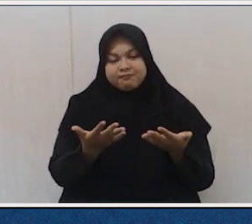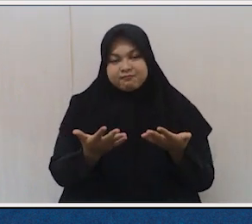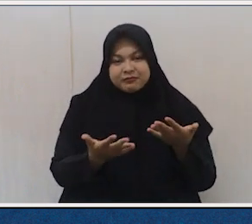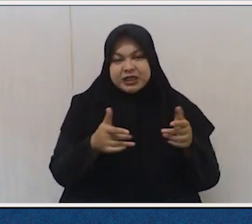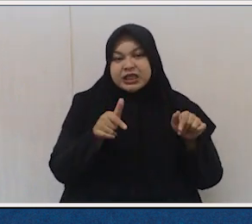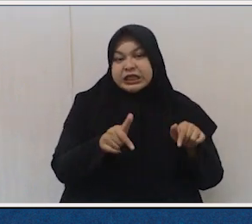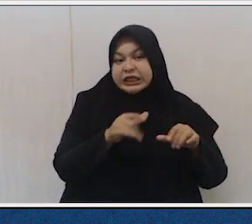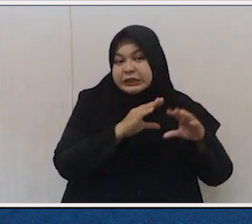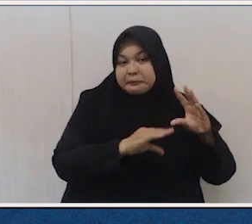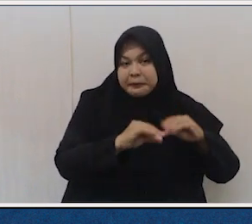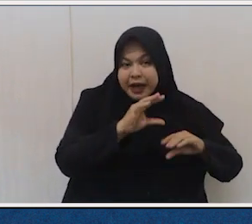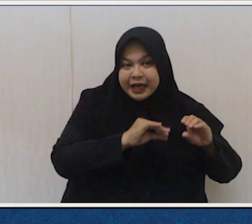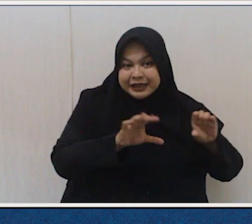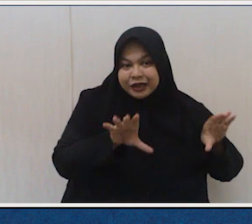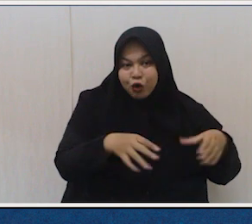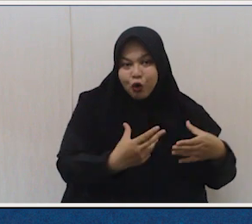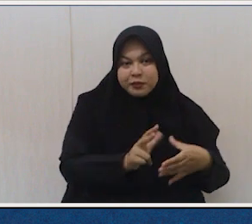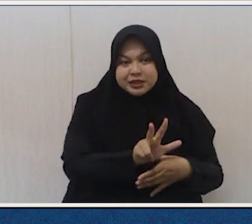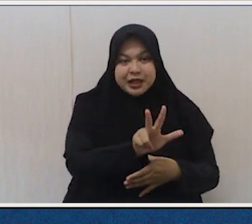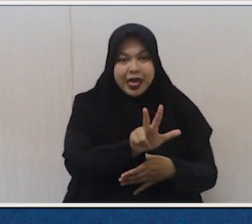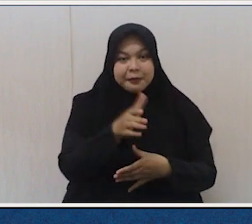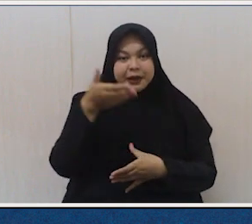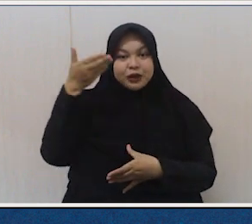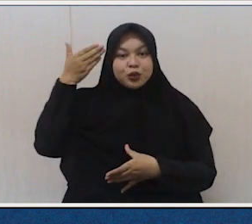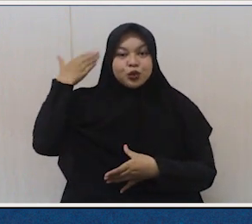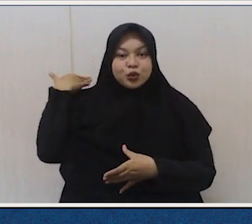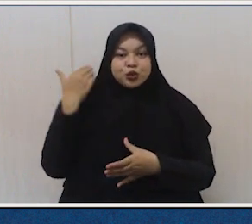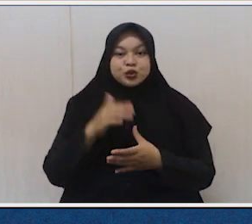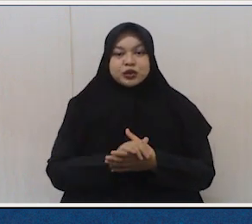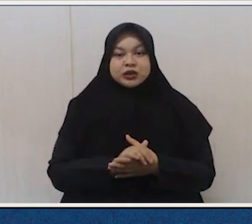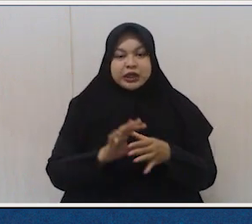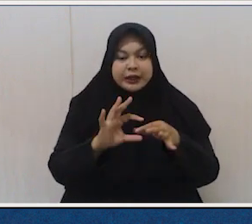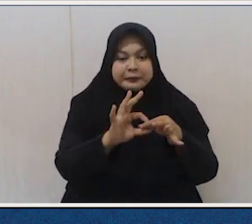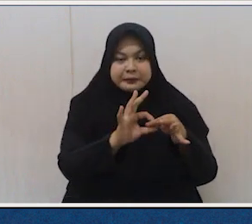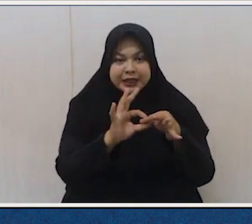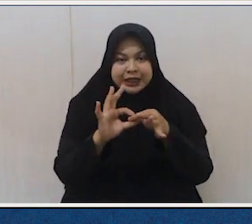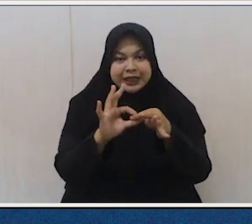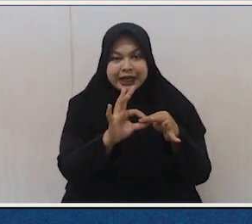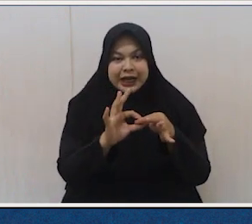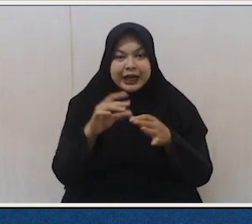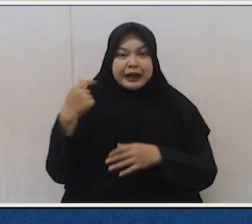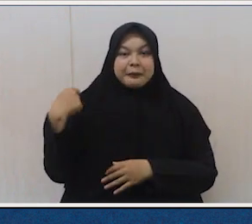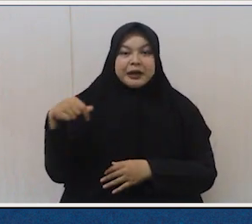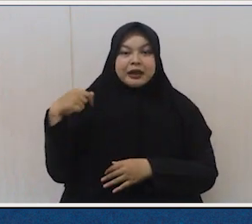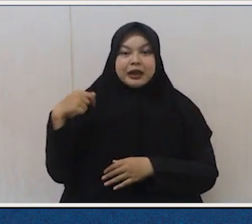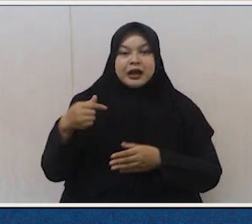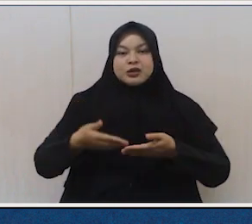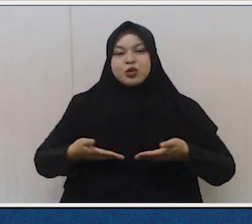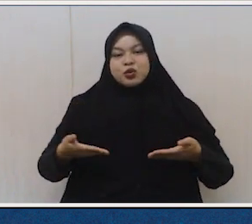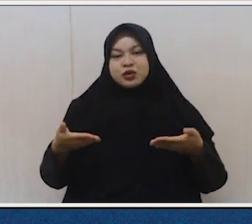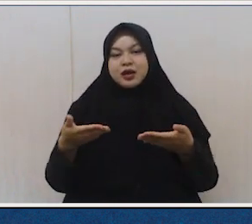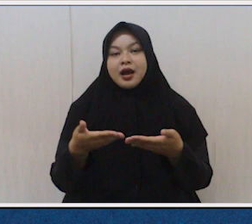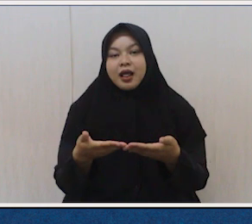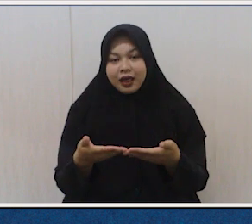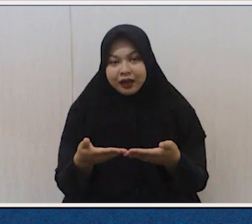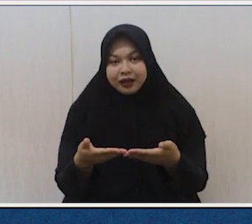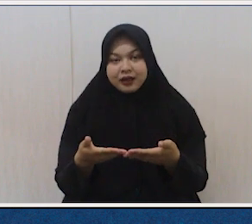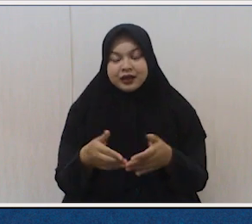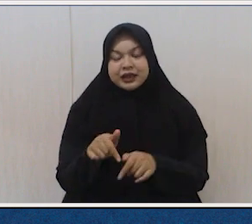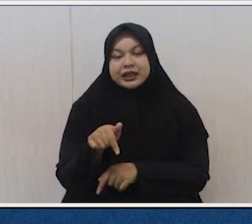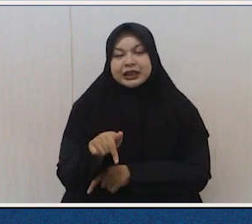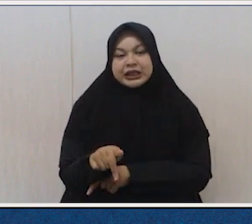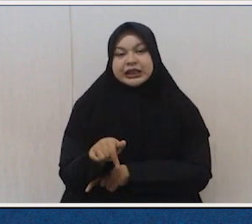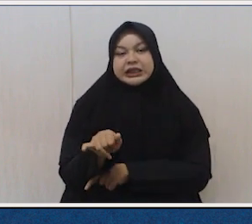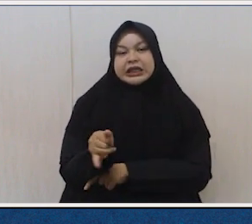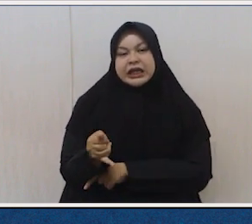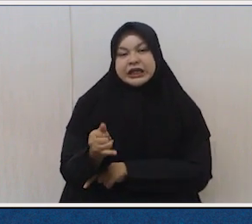ini dibahas di komisi Del nih pada saat itu yang mitranya adalah Kementerian Sosial nah ini yang jadi